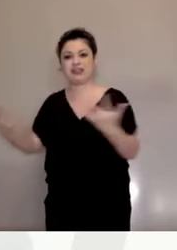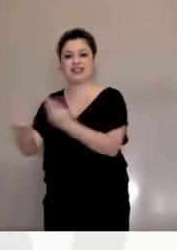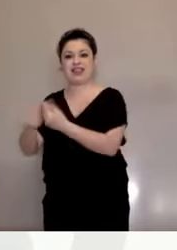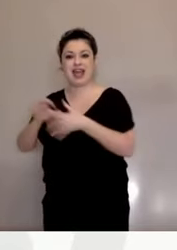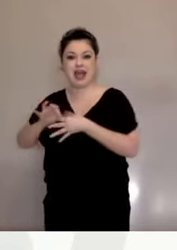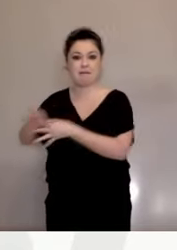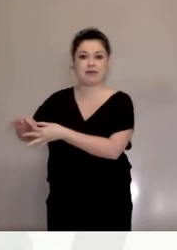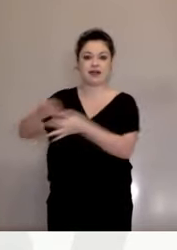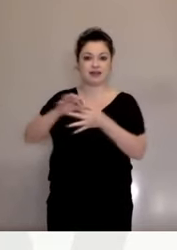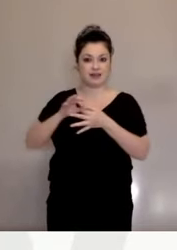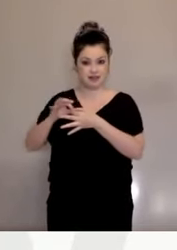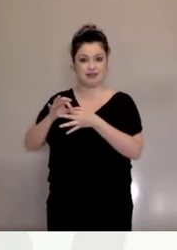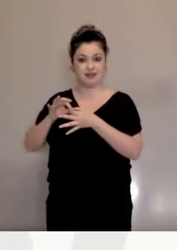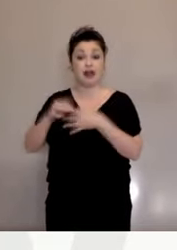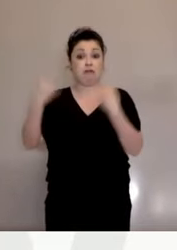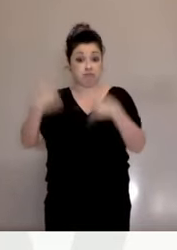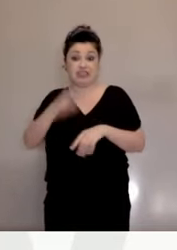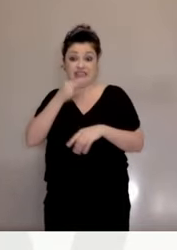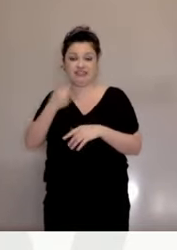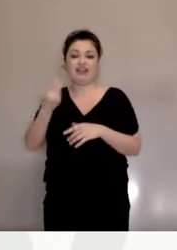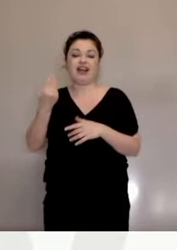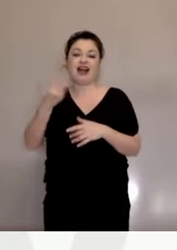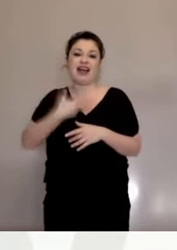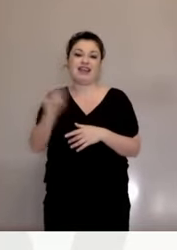che vuol dire di esistere.